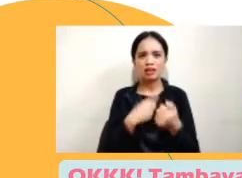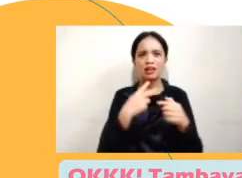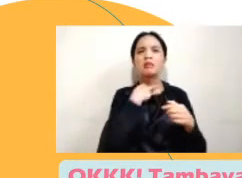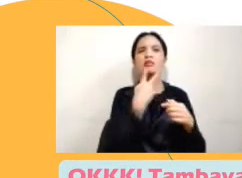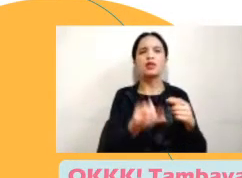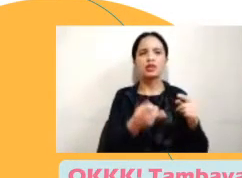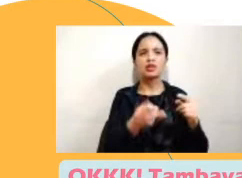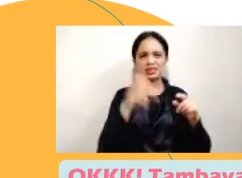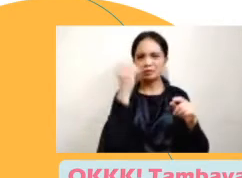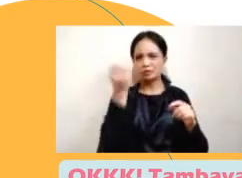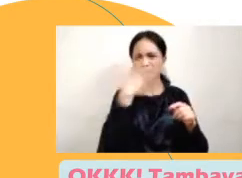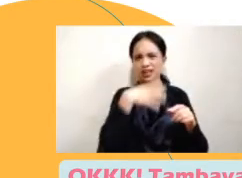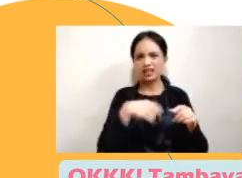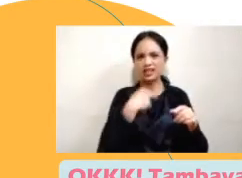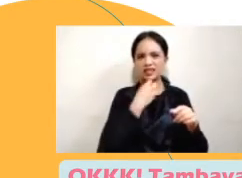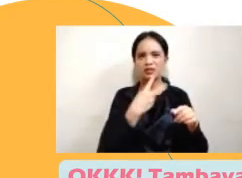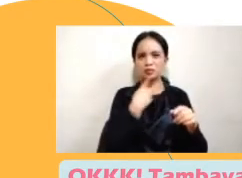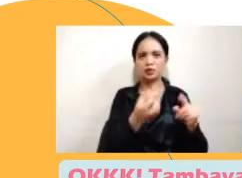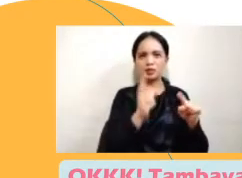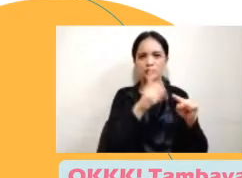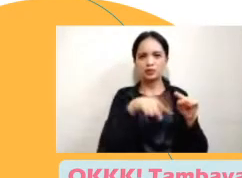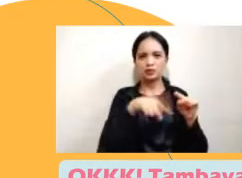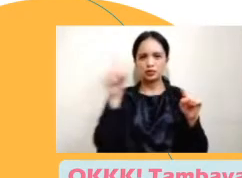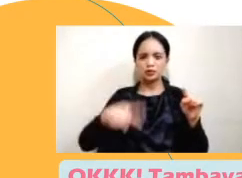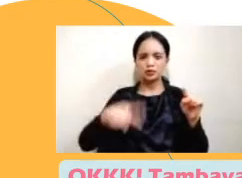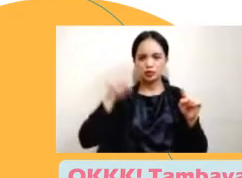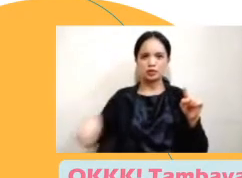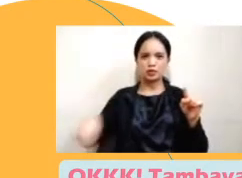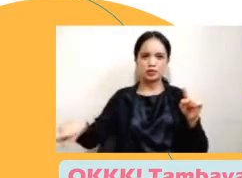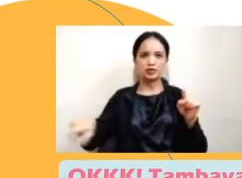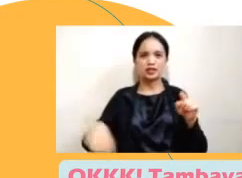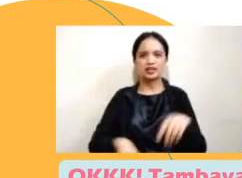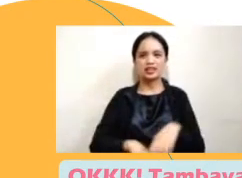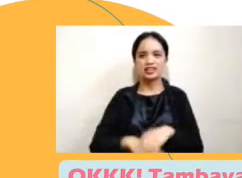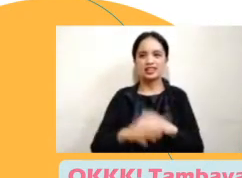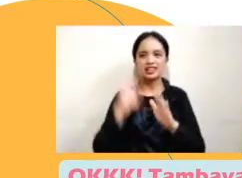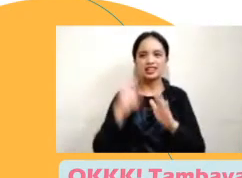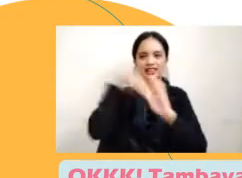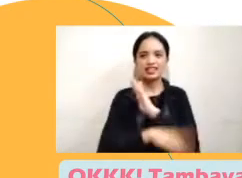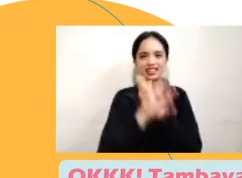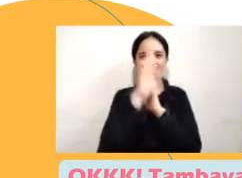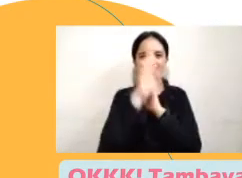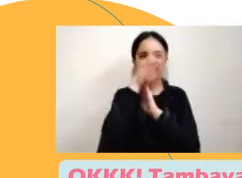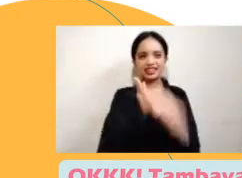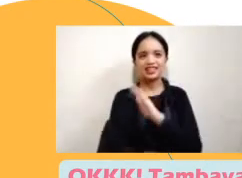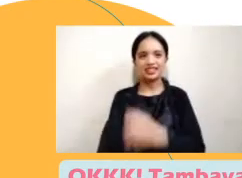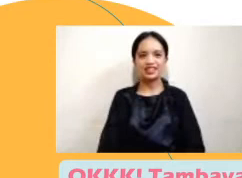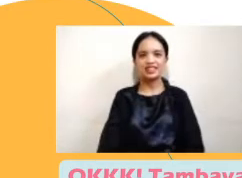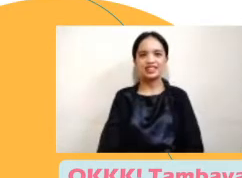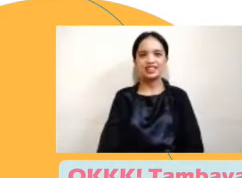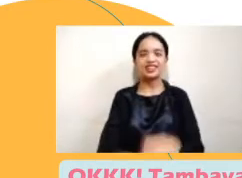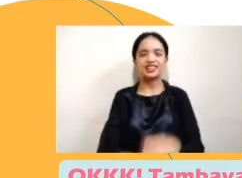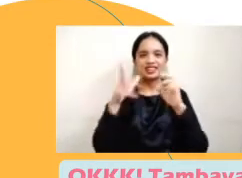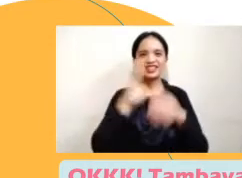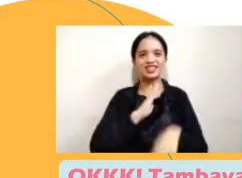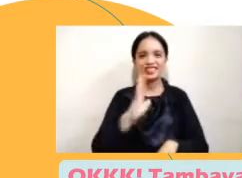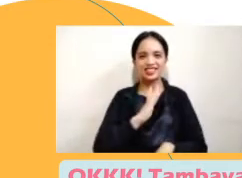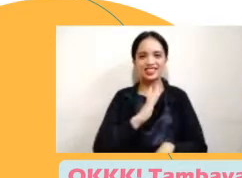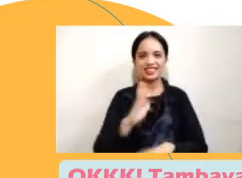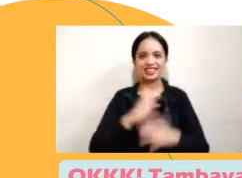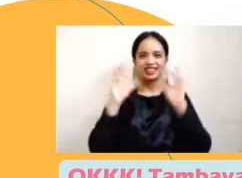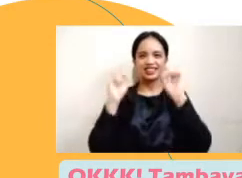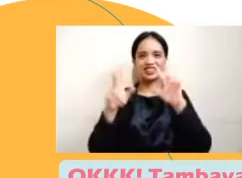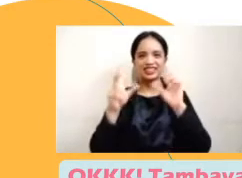Okay lang! Okay lang! Kailangan yan! Okay lang! Go, Sig! Yan-yan.